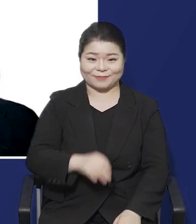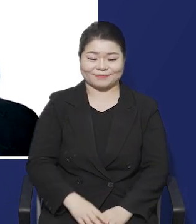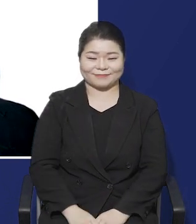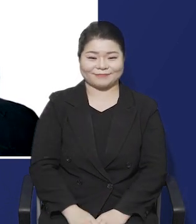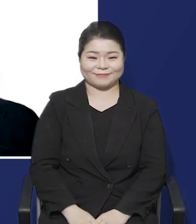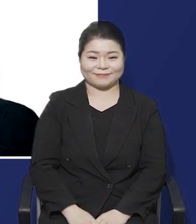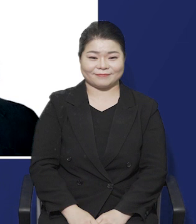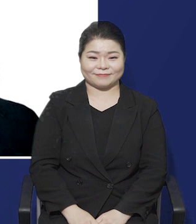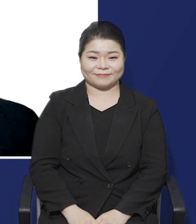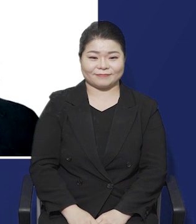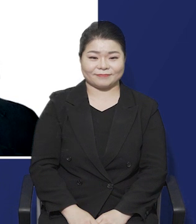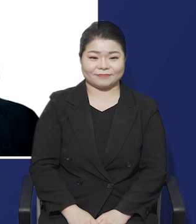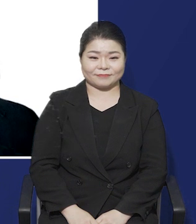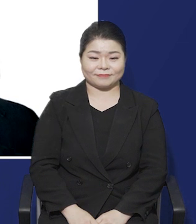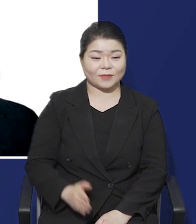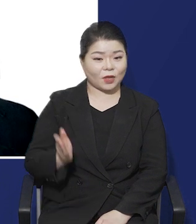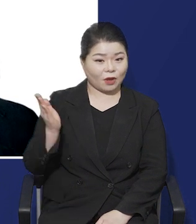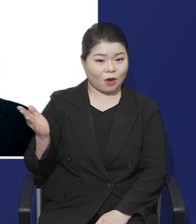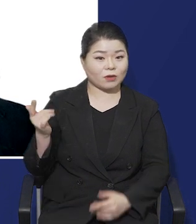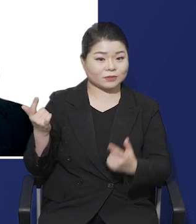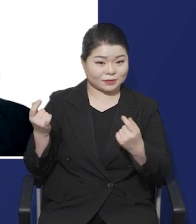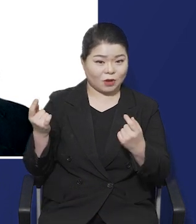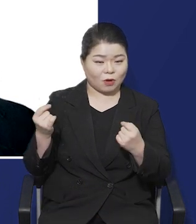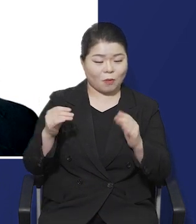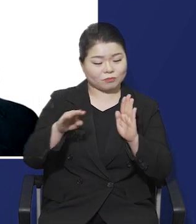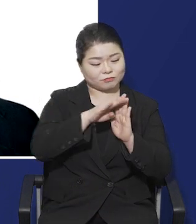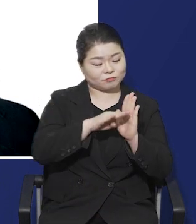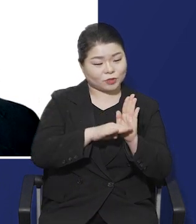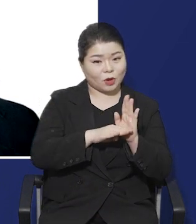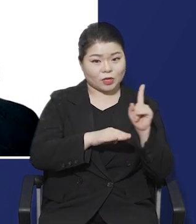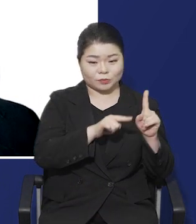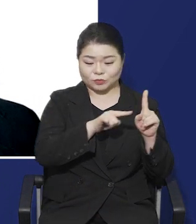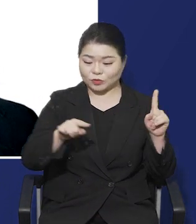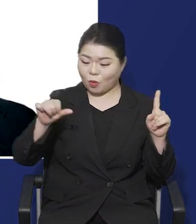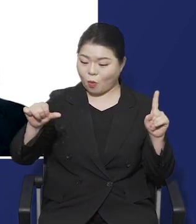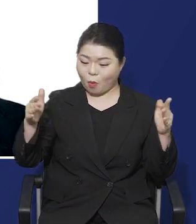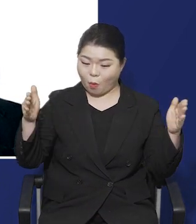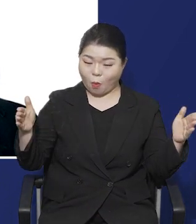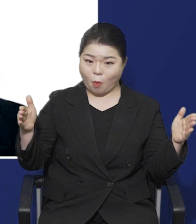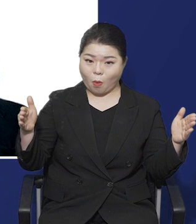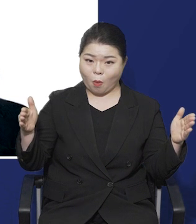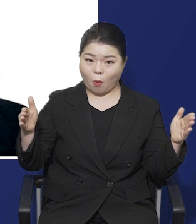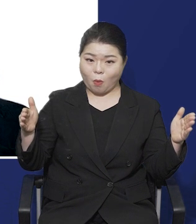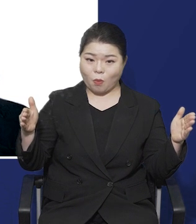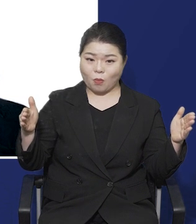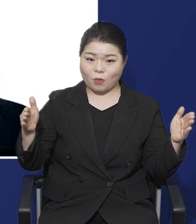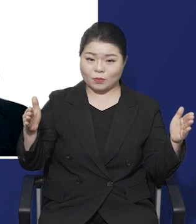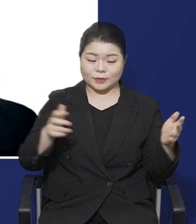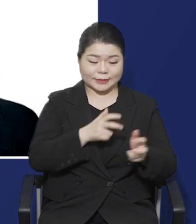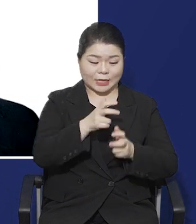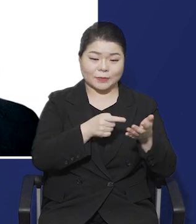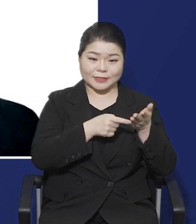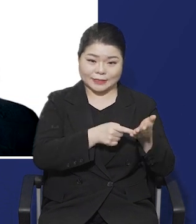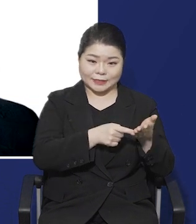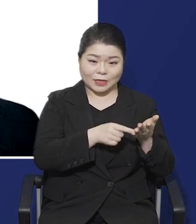서비스를 받을 수가 있고요. 여기 나와 있는 것처럼 단계별로 1단계부터 5단계까지 사업 신청